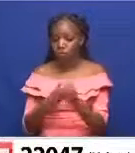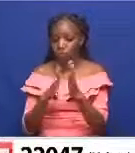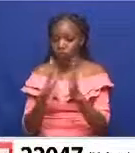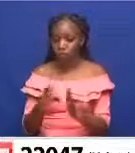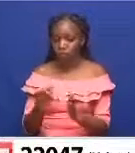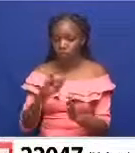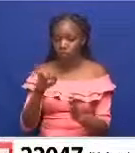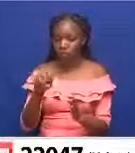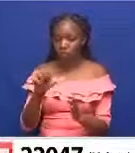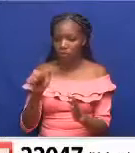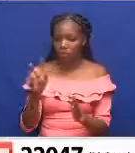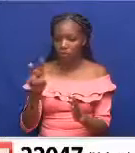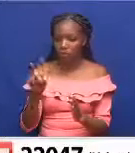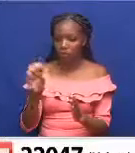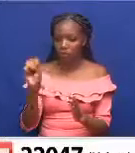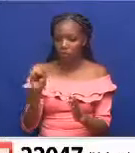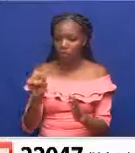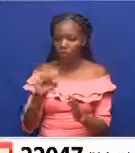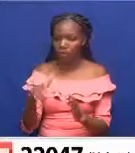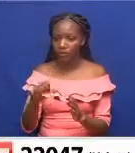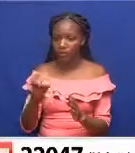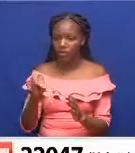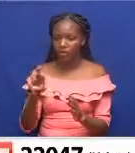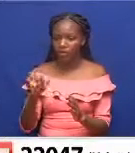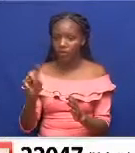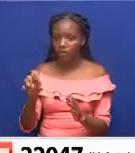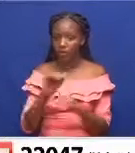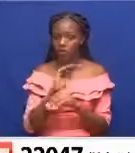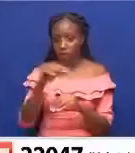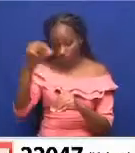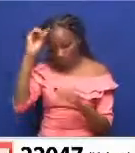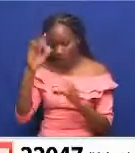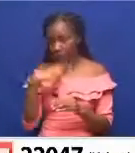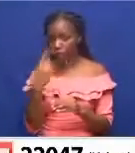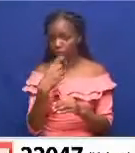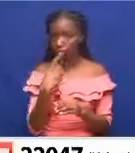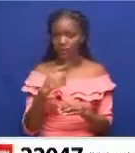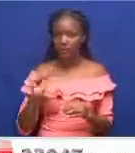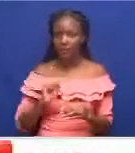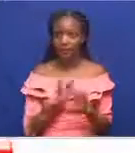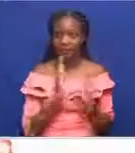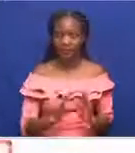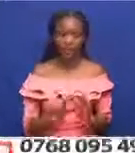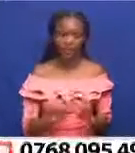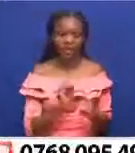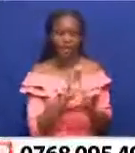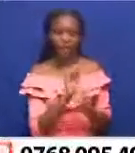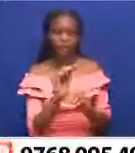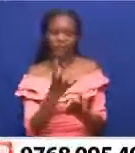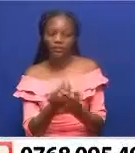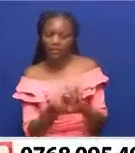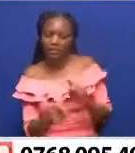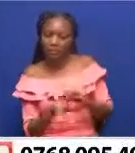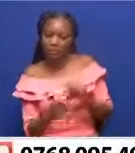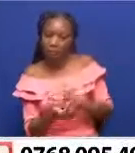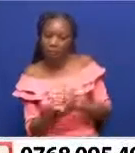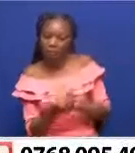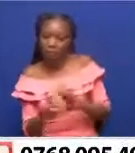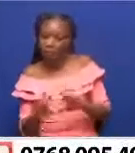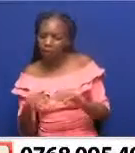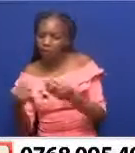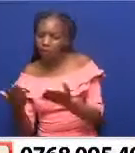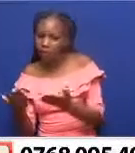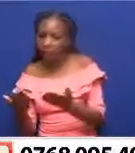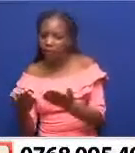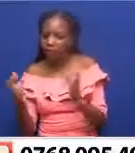Orengo hata hivyo amewataka magavana wanaodai maseneta wamekuwa wakiwaitisha hongo kuwasilisha madai hayo